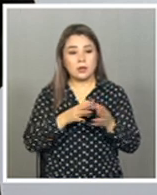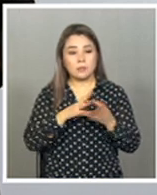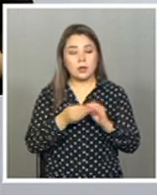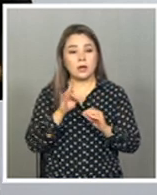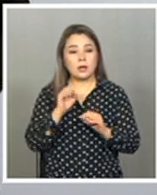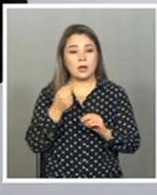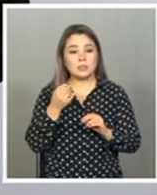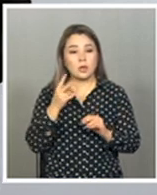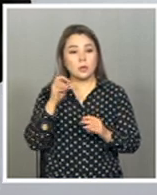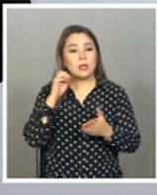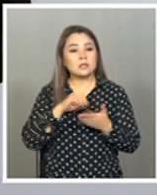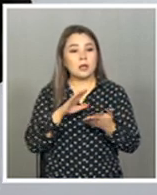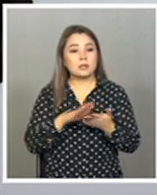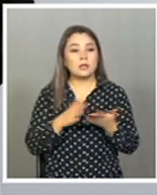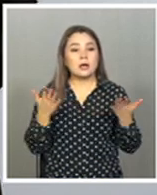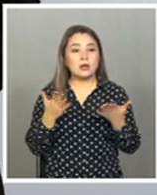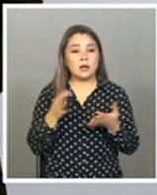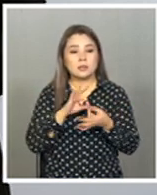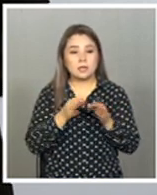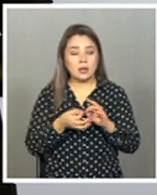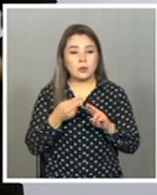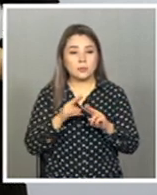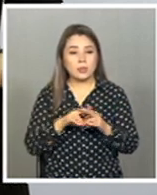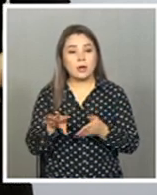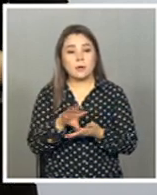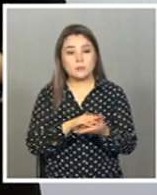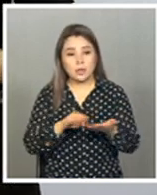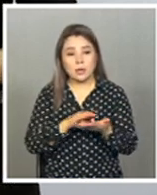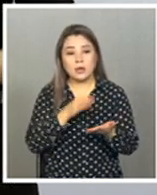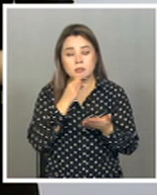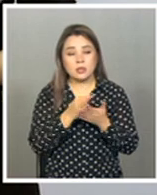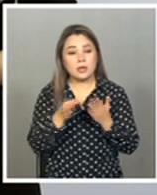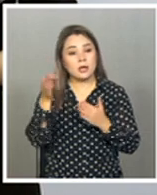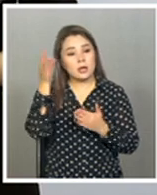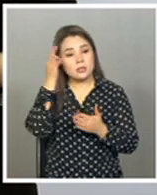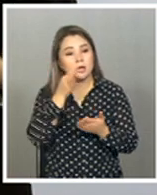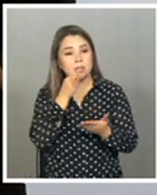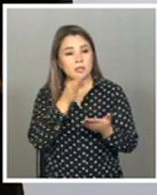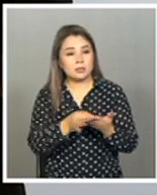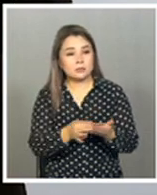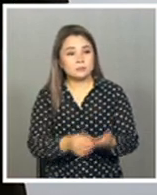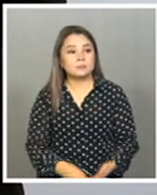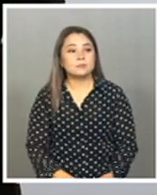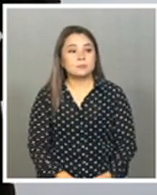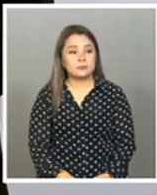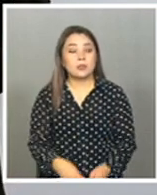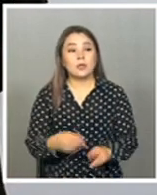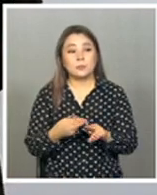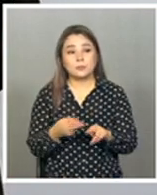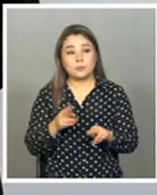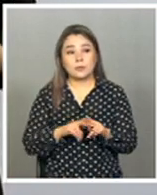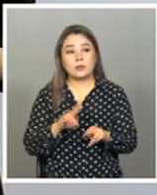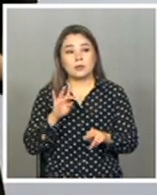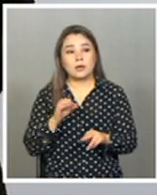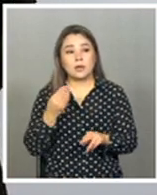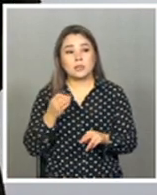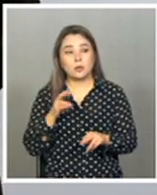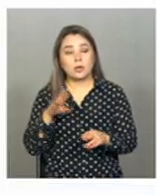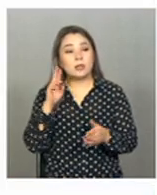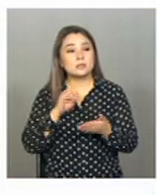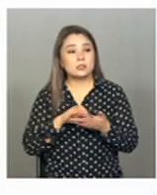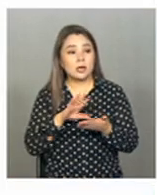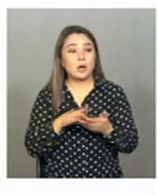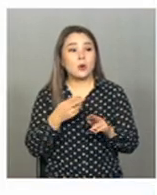дегеніміз қандай сандар еді, соны бір қайталап еске түсіріп алайық. Сонымен рационал сандар дегеніміз